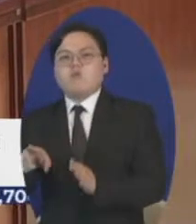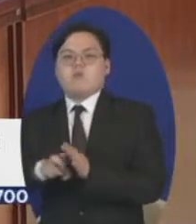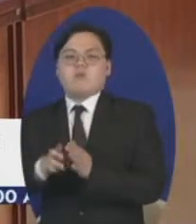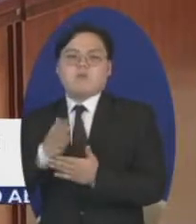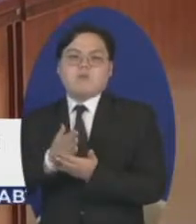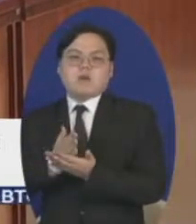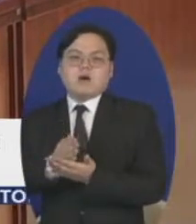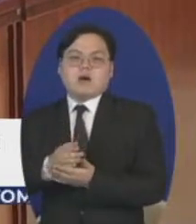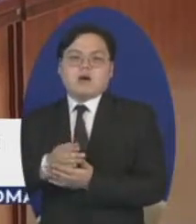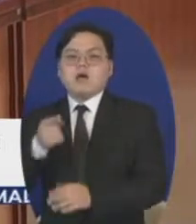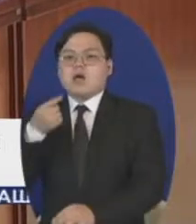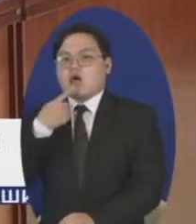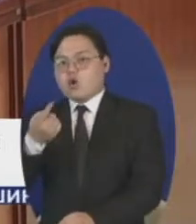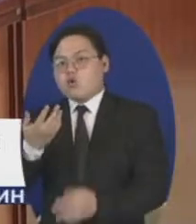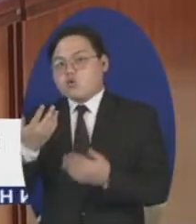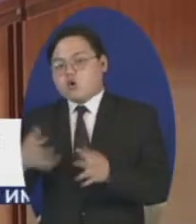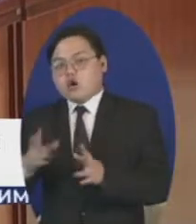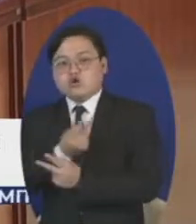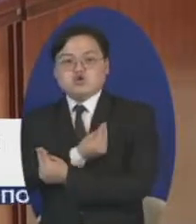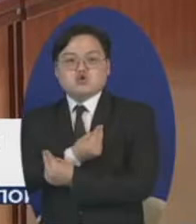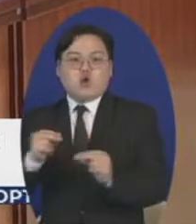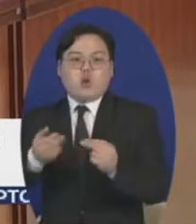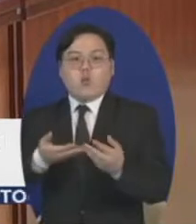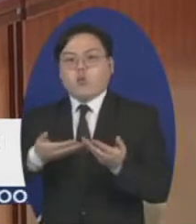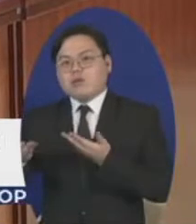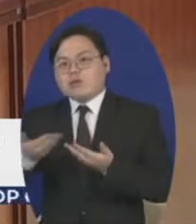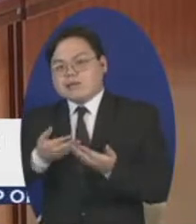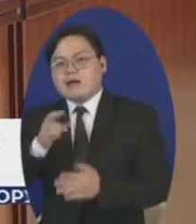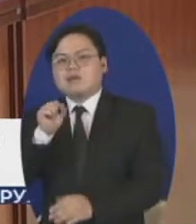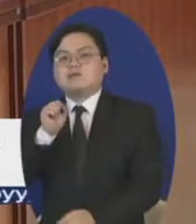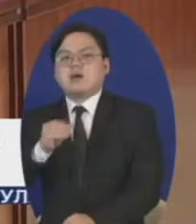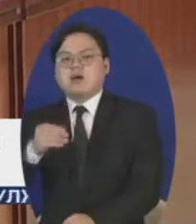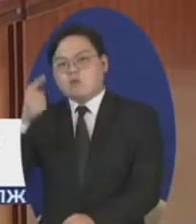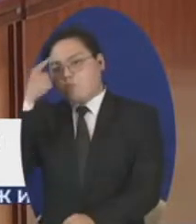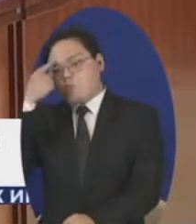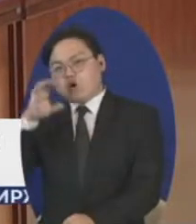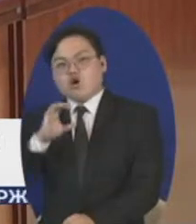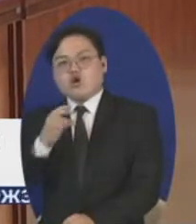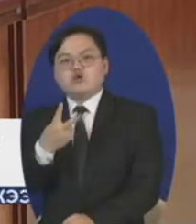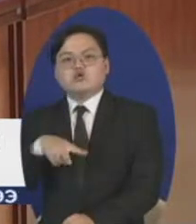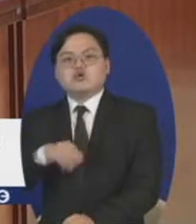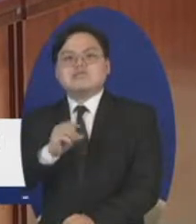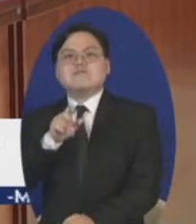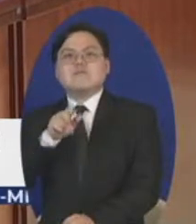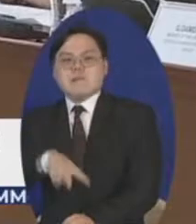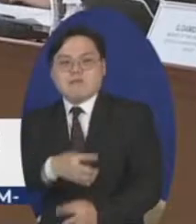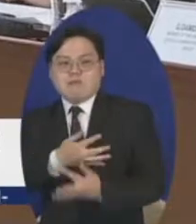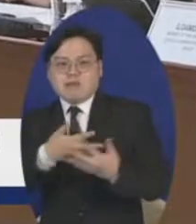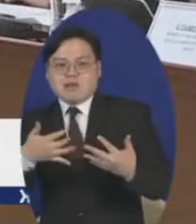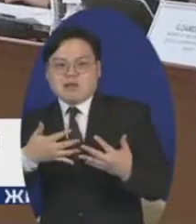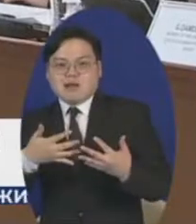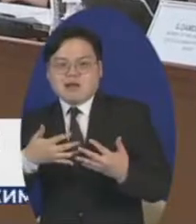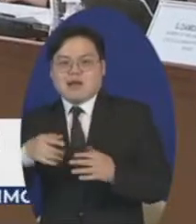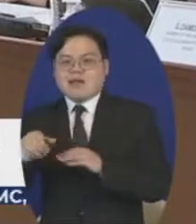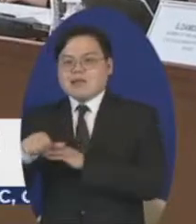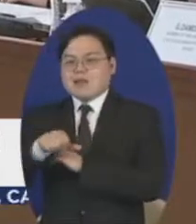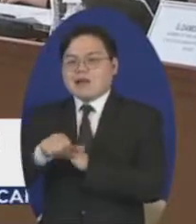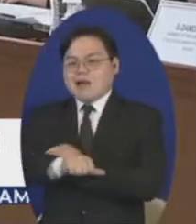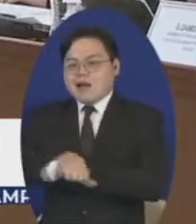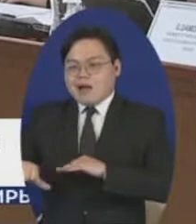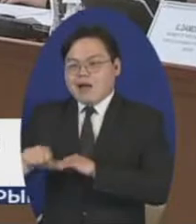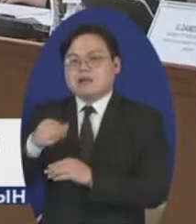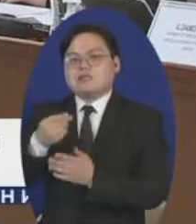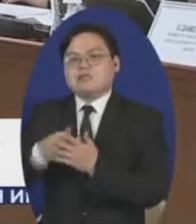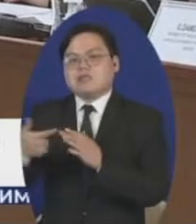байгааг өнөөдрийн уулзалтаар онцолжээ. Мөн чөлөөт худалдааны хилцээр байгуулах замаар Монголын сүлжүүлэх барааны импортын гайлын татврыг бууруулах боломжийг сулж